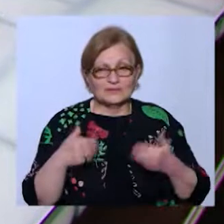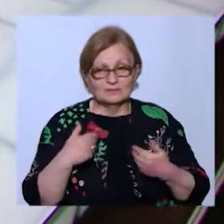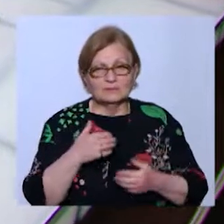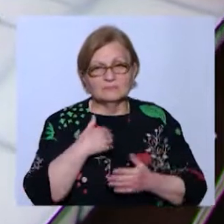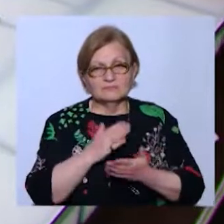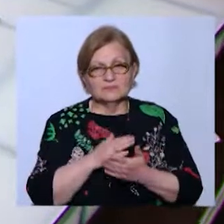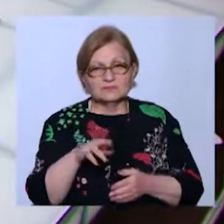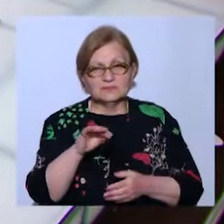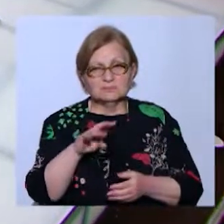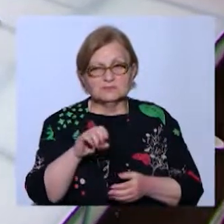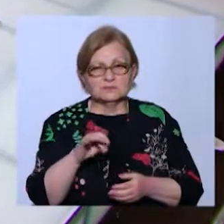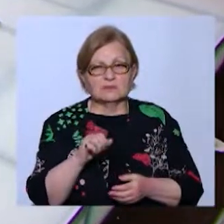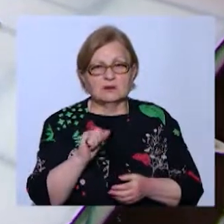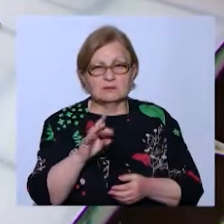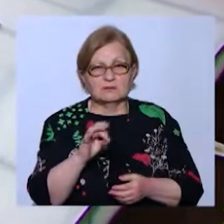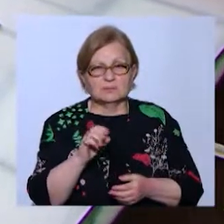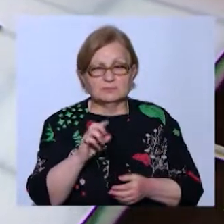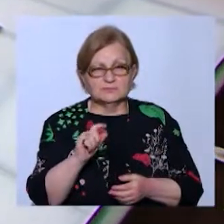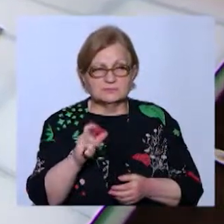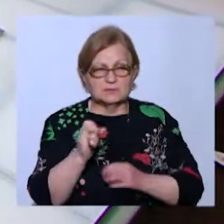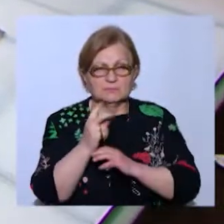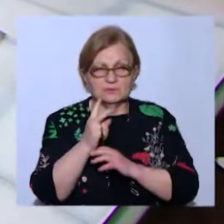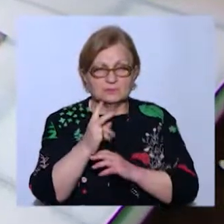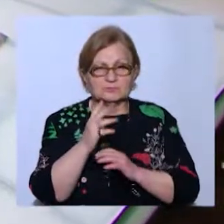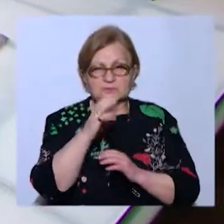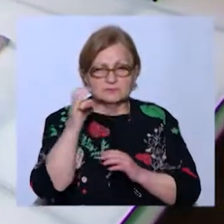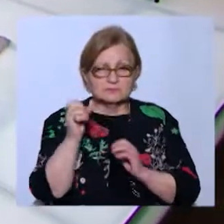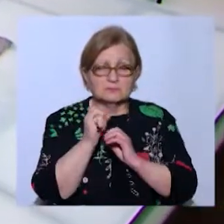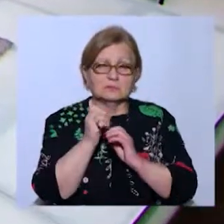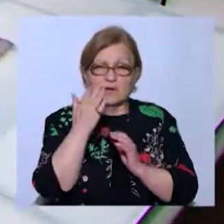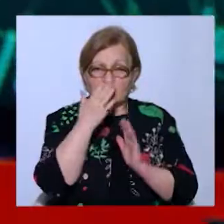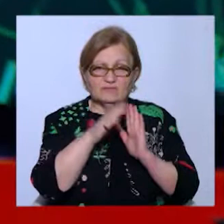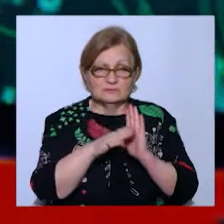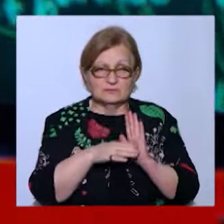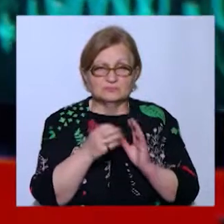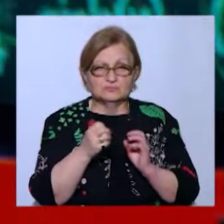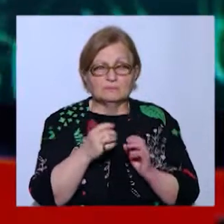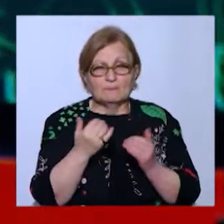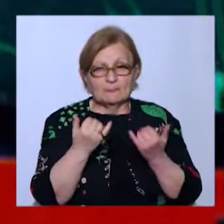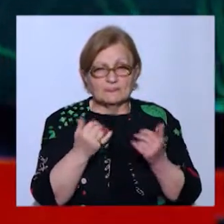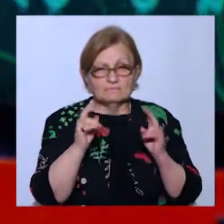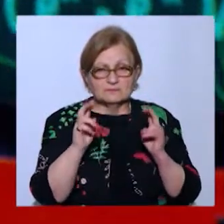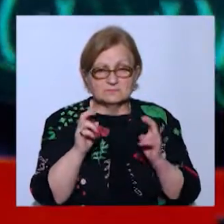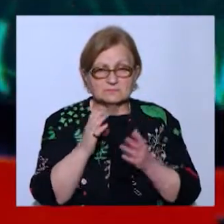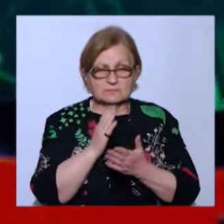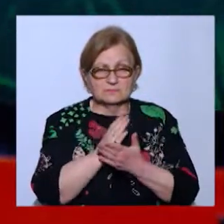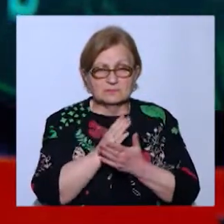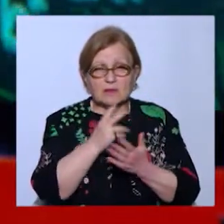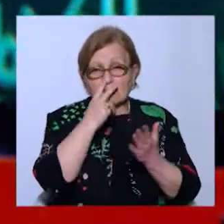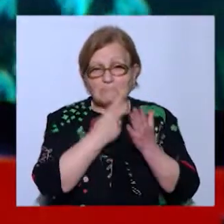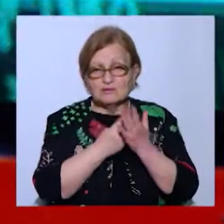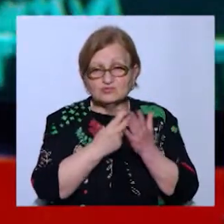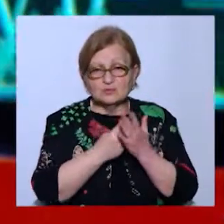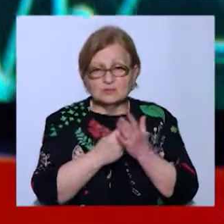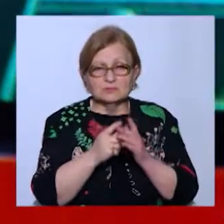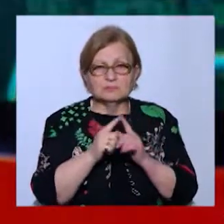მოგესალმებით, მე გახლა ვარ დიმიტრი არაბიძე, მე-12 კლასელებს მათემატიკის მომდევნო გაკვეთილს წარმოგიდგენთ. ჩვენი დღევანდელი თემაა მაჩვენებლიანი, განტოლებები